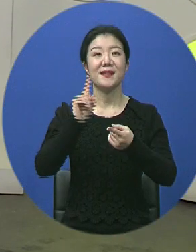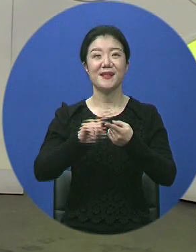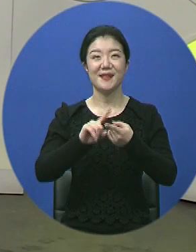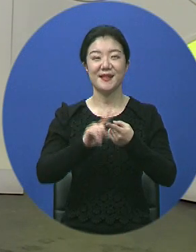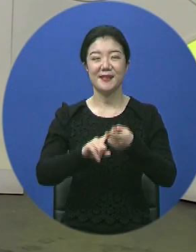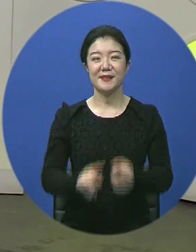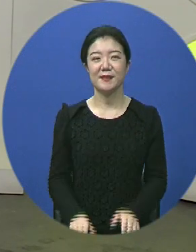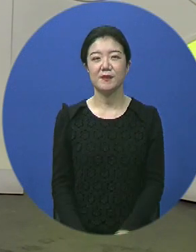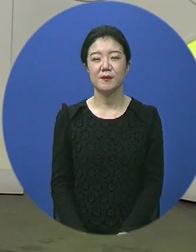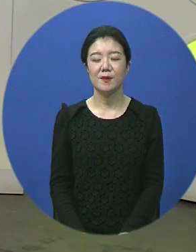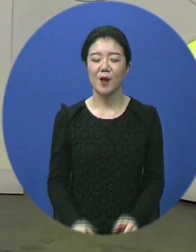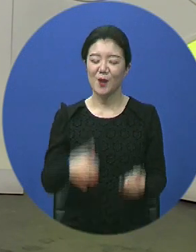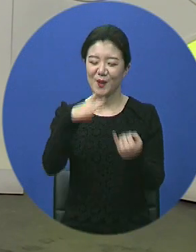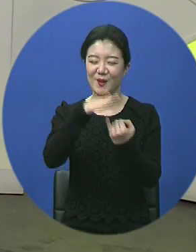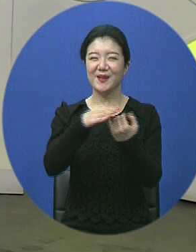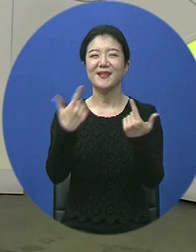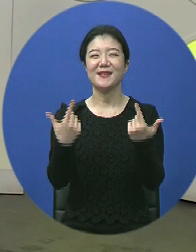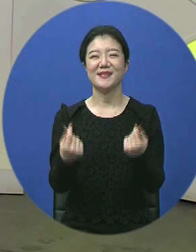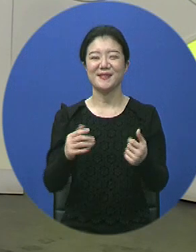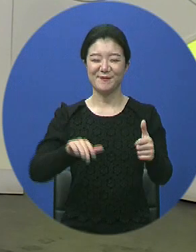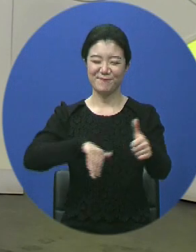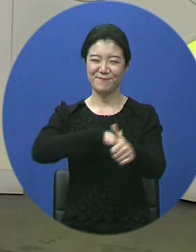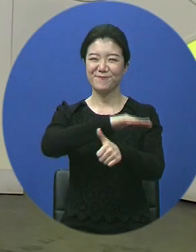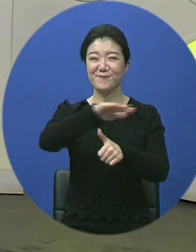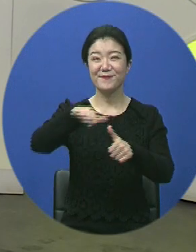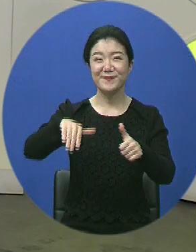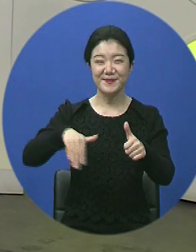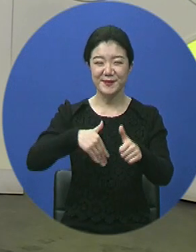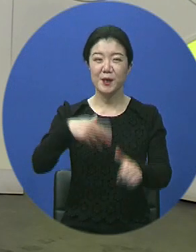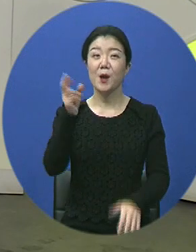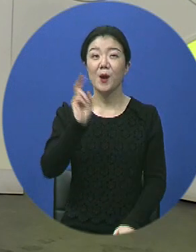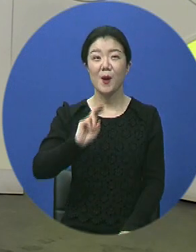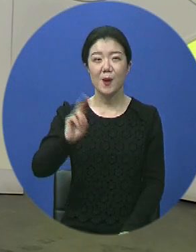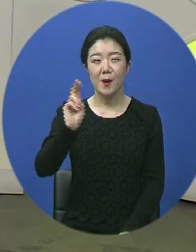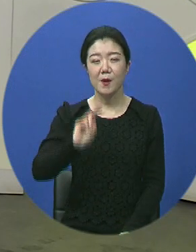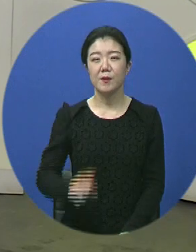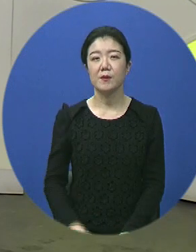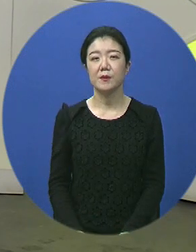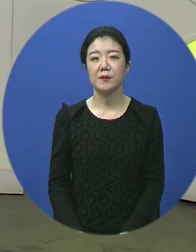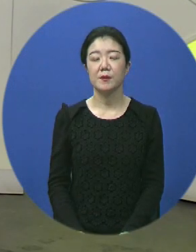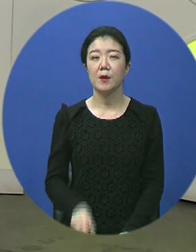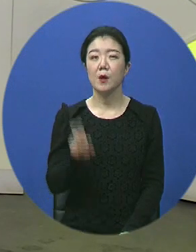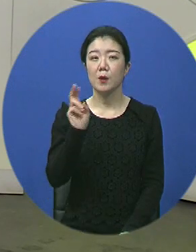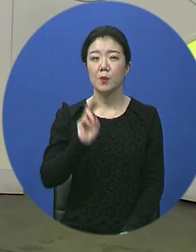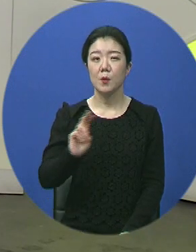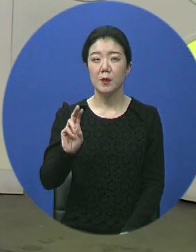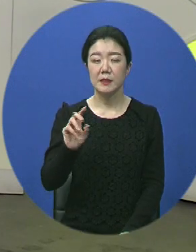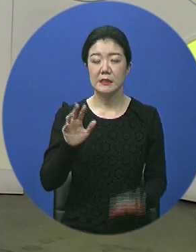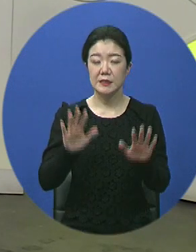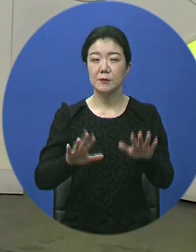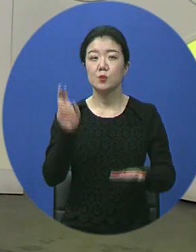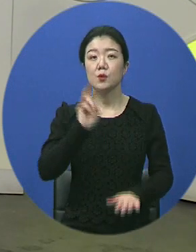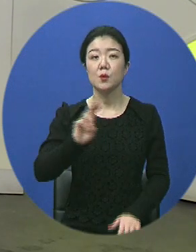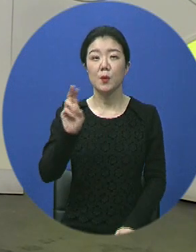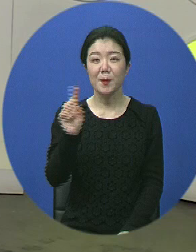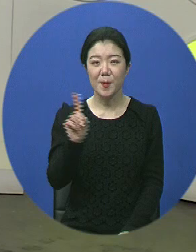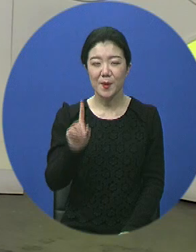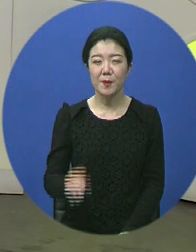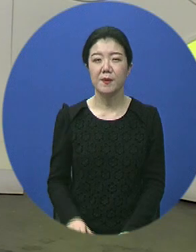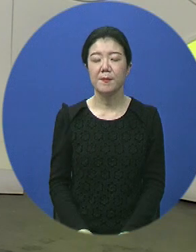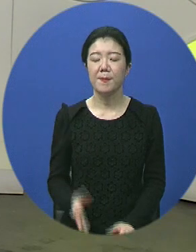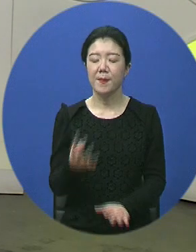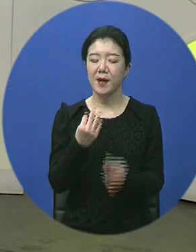말씀드렸듯이 소녀 같은 그런 분위기로 불렀는데 이번 째깍째깍이라는 곡은 또 이렇게 좀